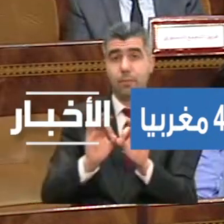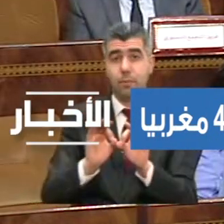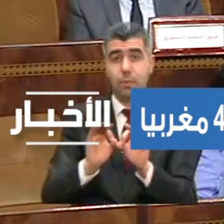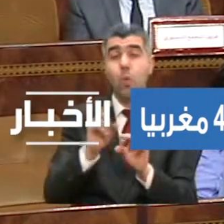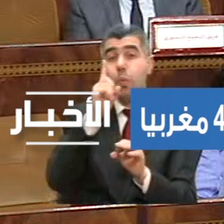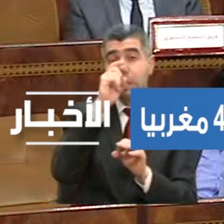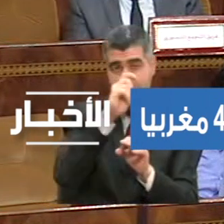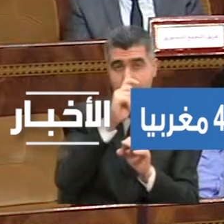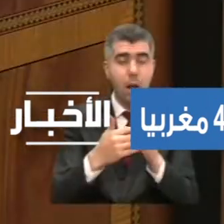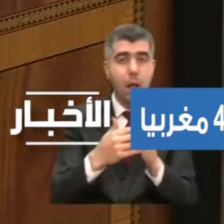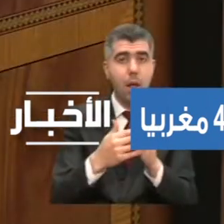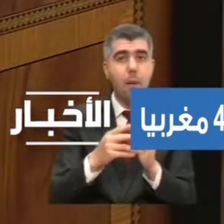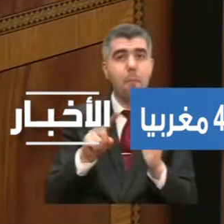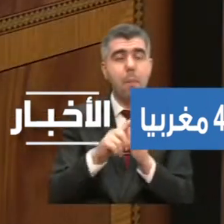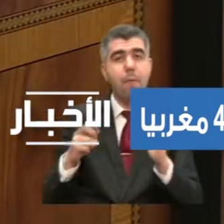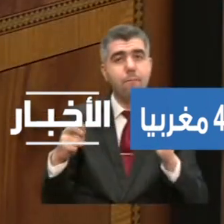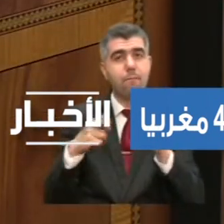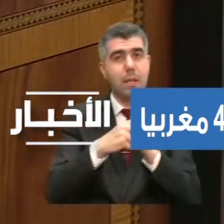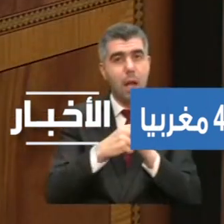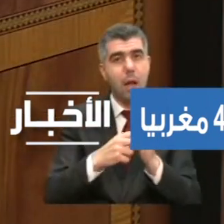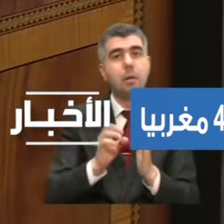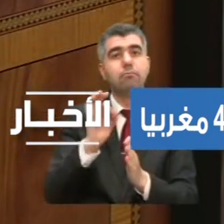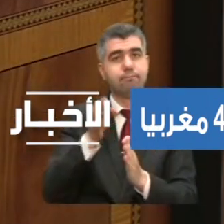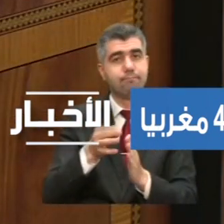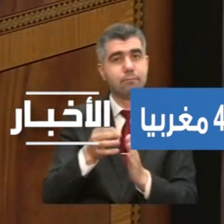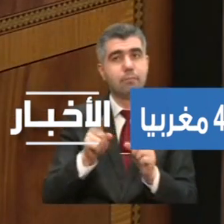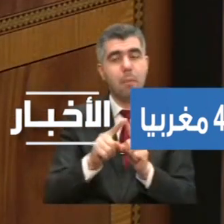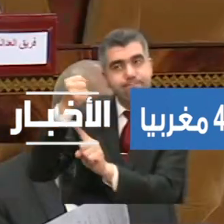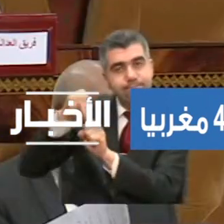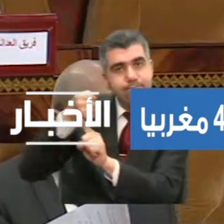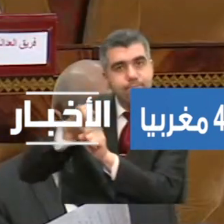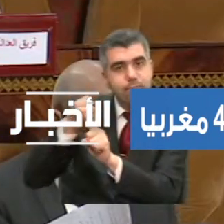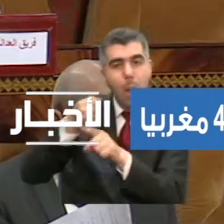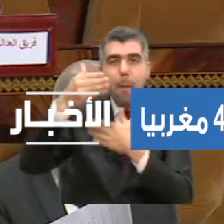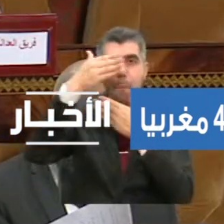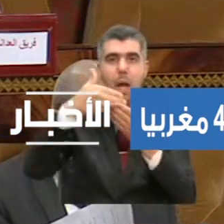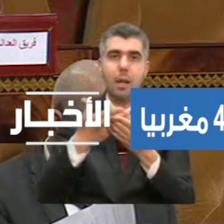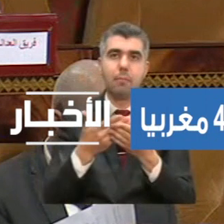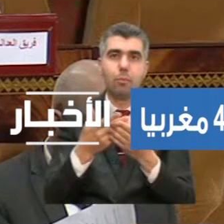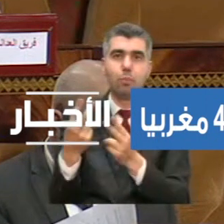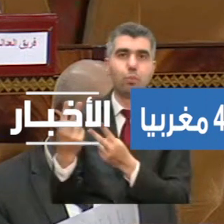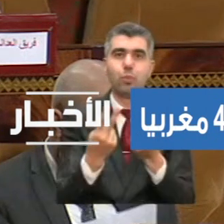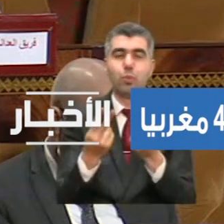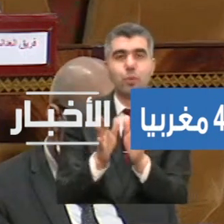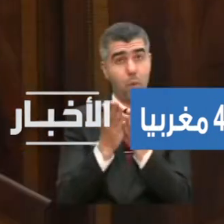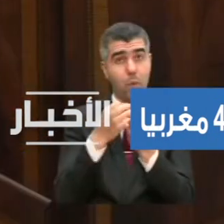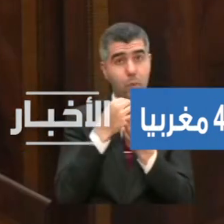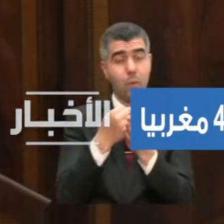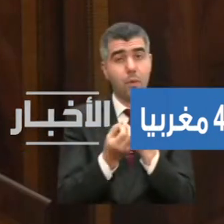التي ستتخذها دول العبور والوضعية الوبائية الوطنية والدولية والبروتوكول الصحي الذي